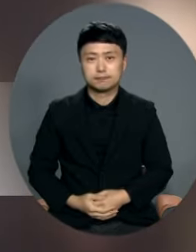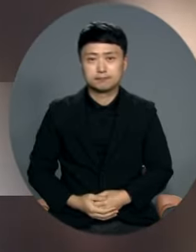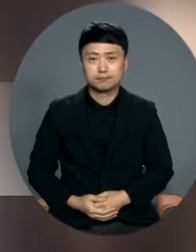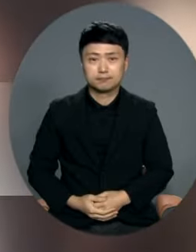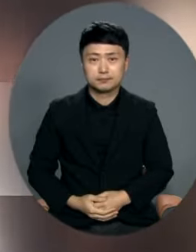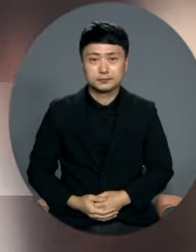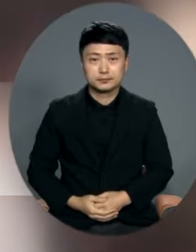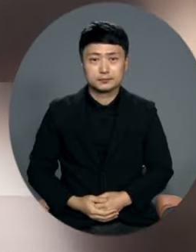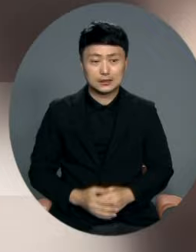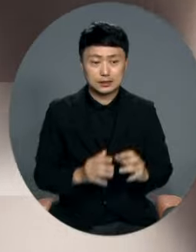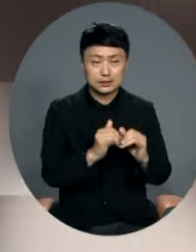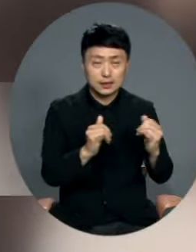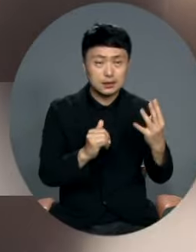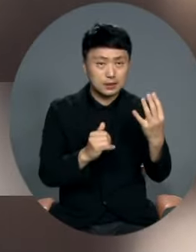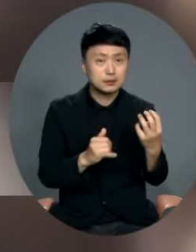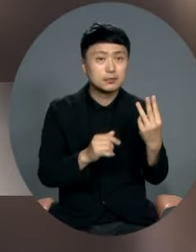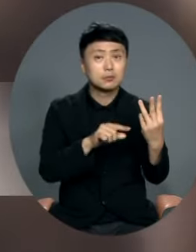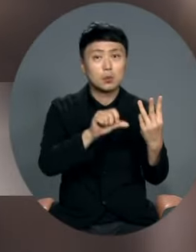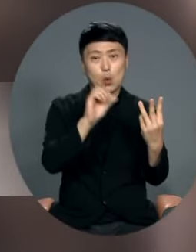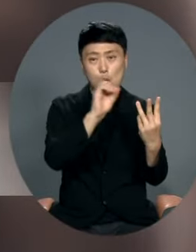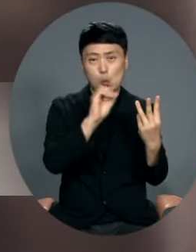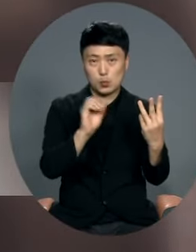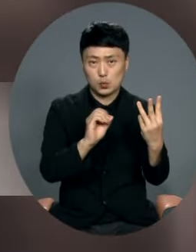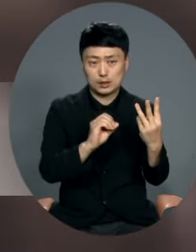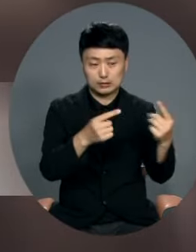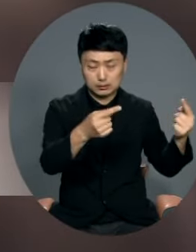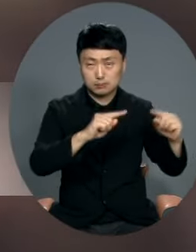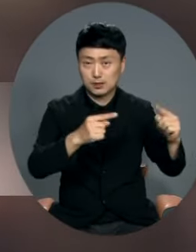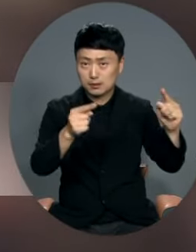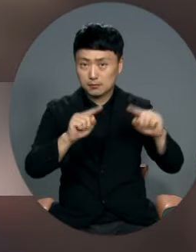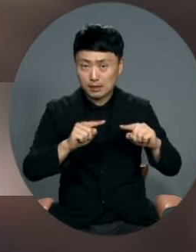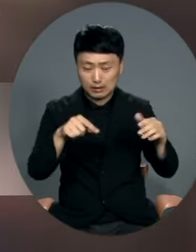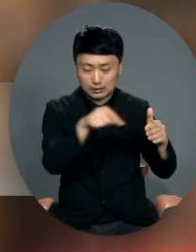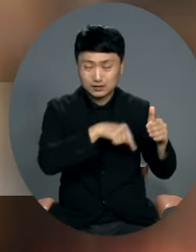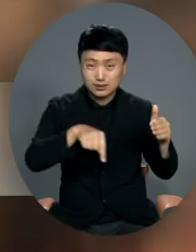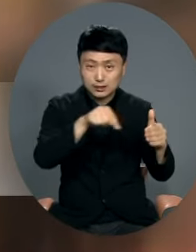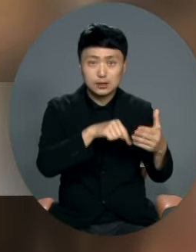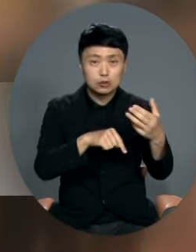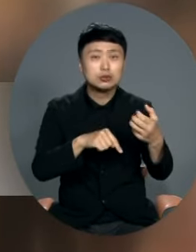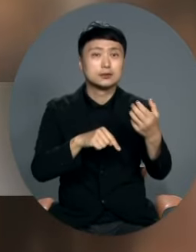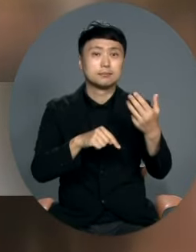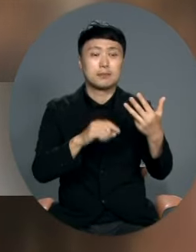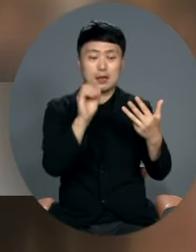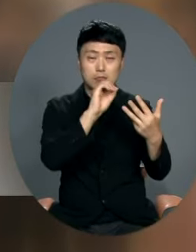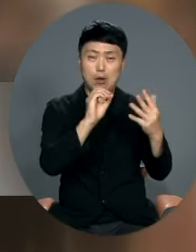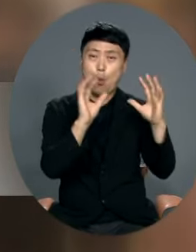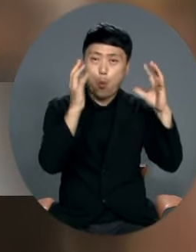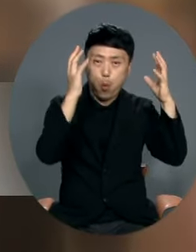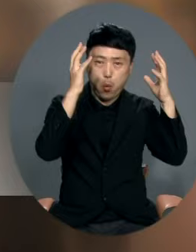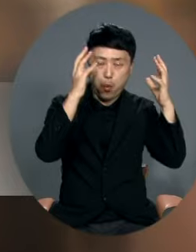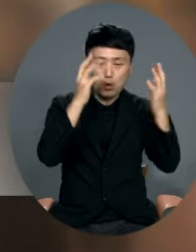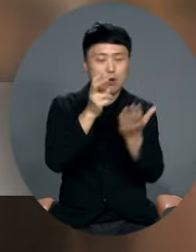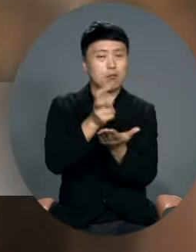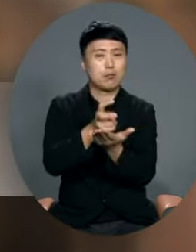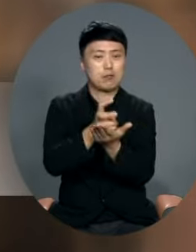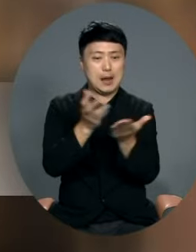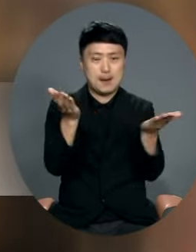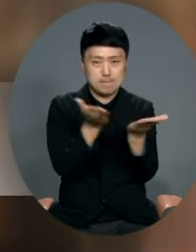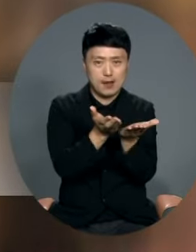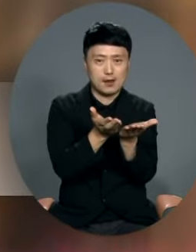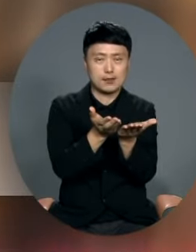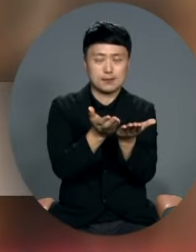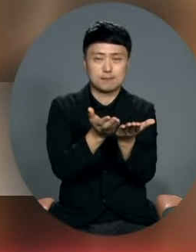주식 43.5%의 주주가 참석한 가운데 98%가 찬성해 상법상 특별결의